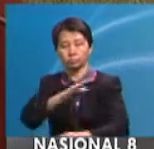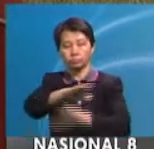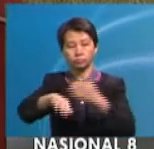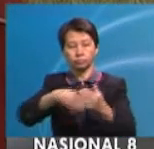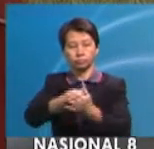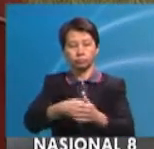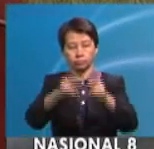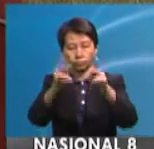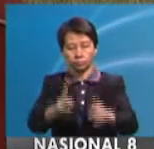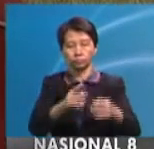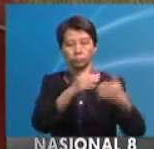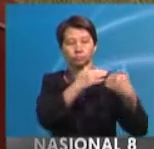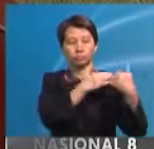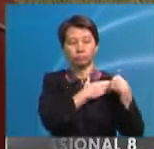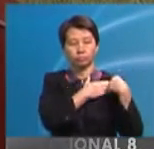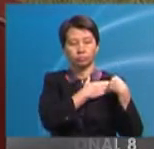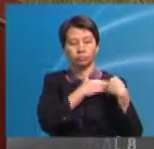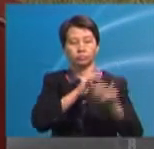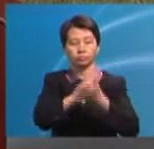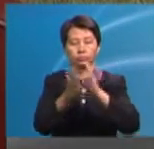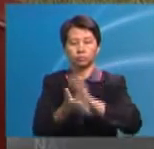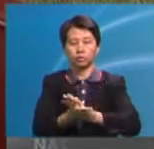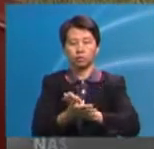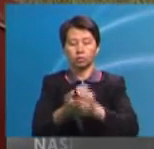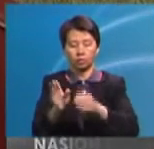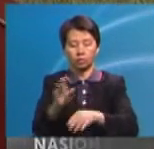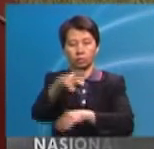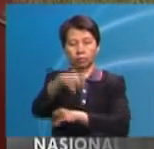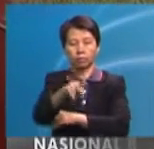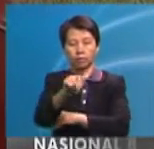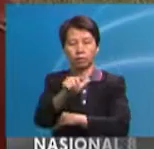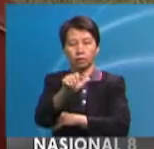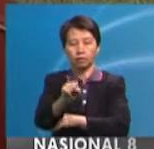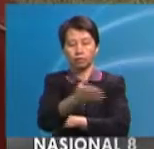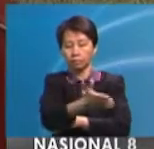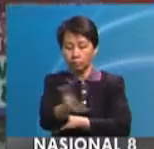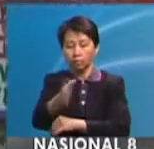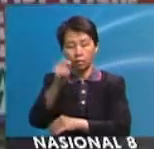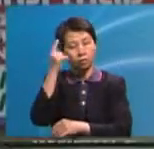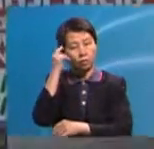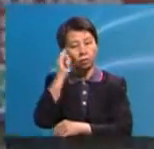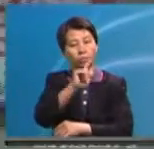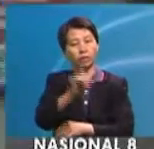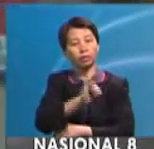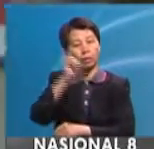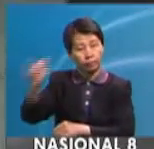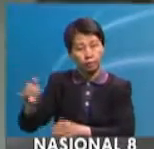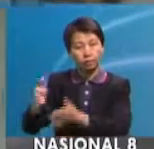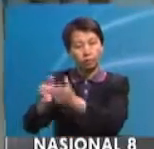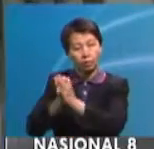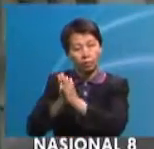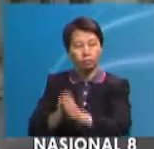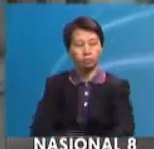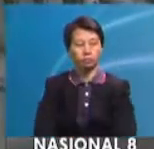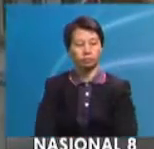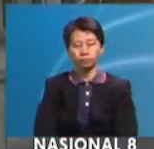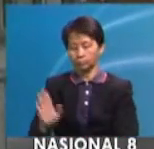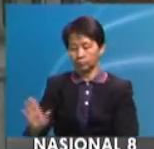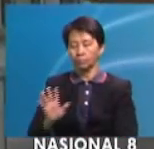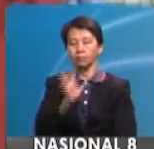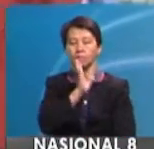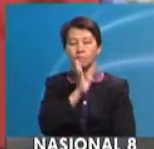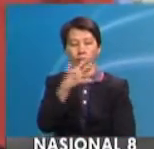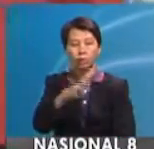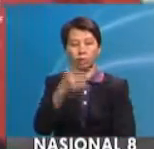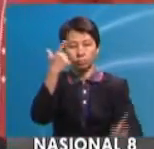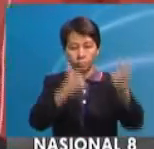yang bertanggung jawab supaya usaha-usahawan tahu dimana pergi yang menyatakan demikian selepas